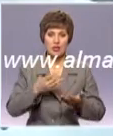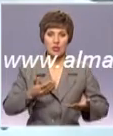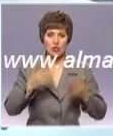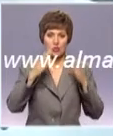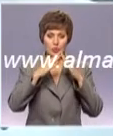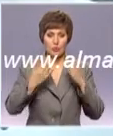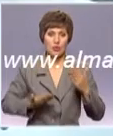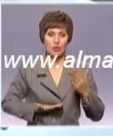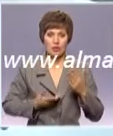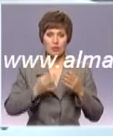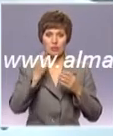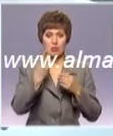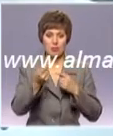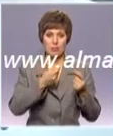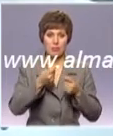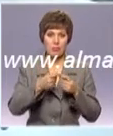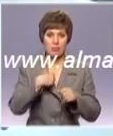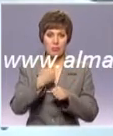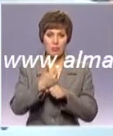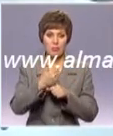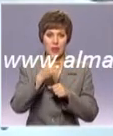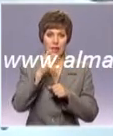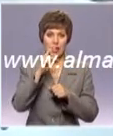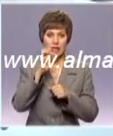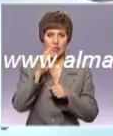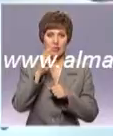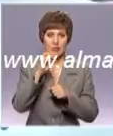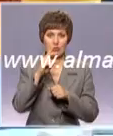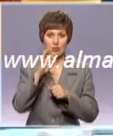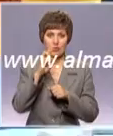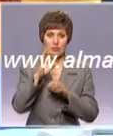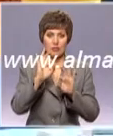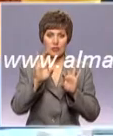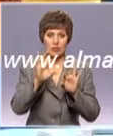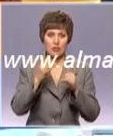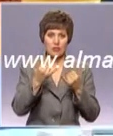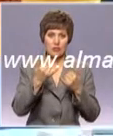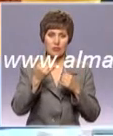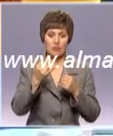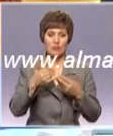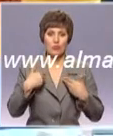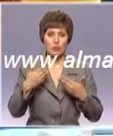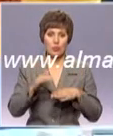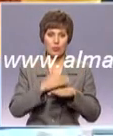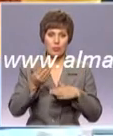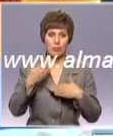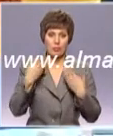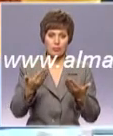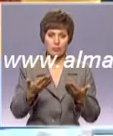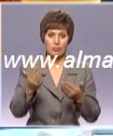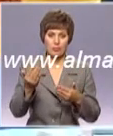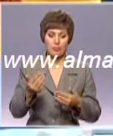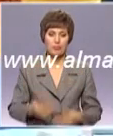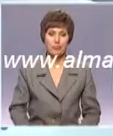үй инспекциясы басқармасы басшысы Қайрат Заманбекұлы Нұрқаділов мырза. Қайырлы кеш, студиямызға қош келдіңіздер. Қайырлы кеш. Қош келдіңіз.